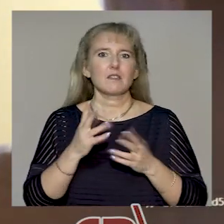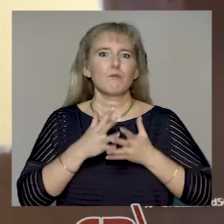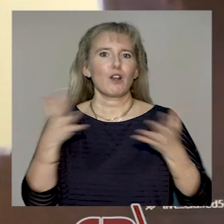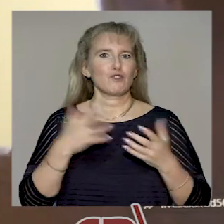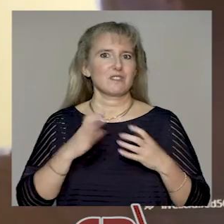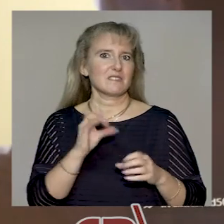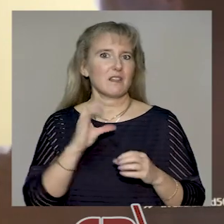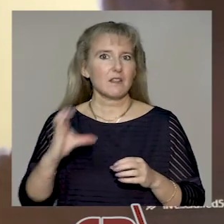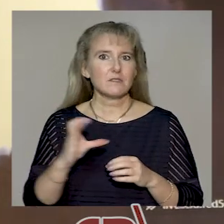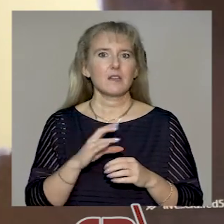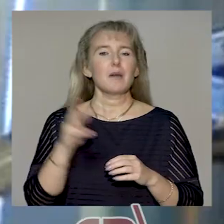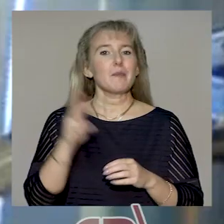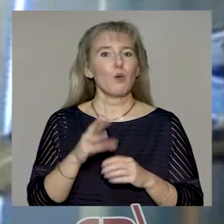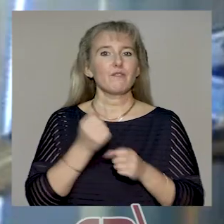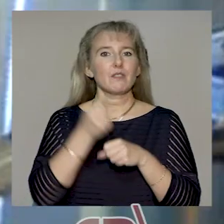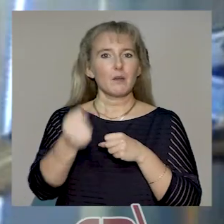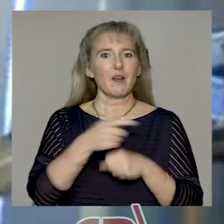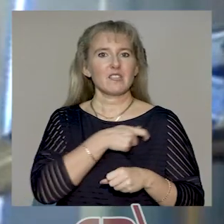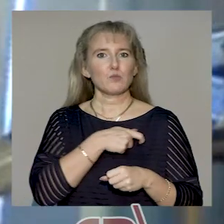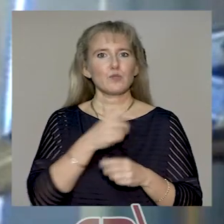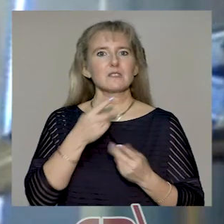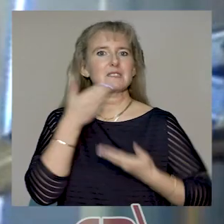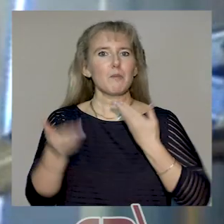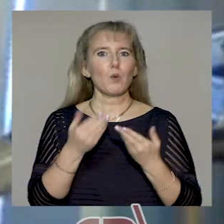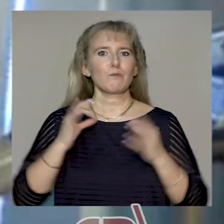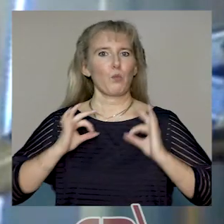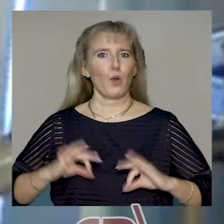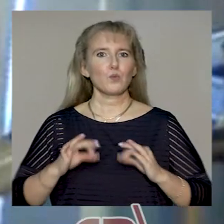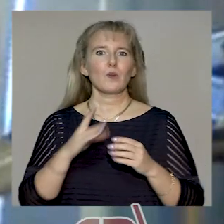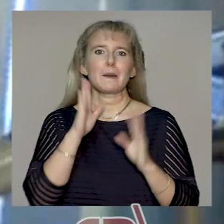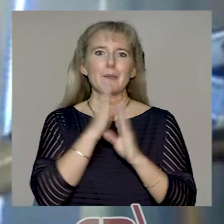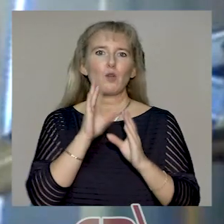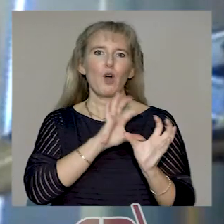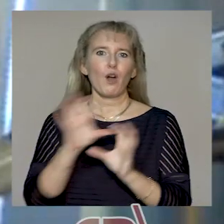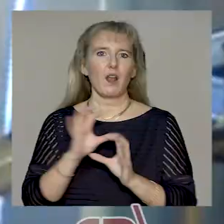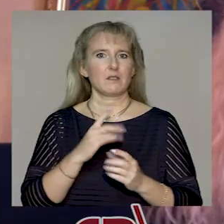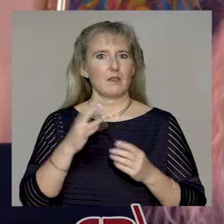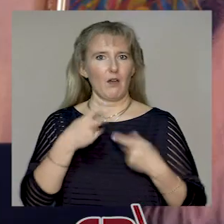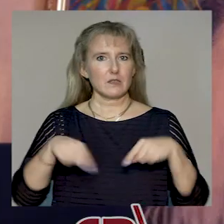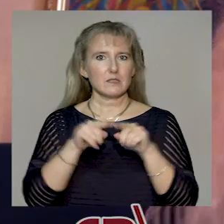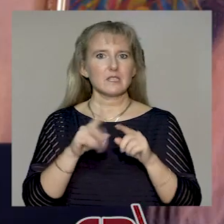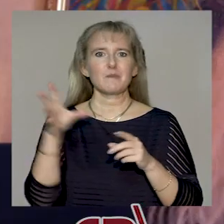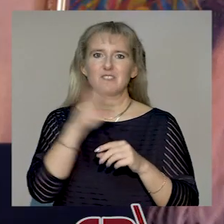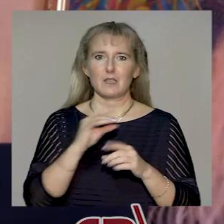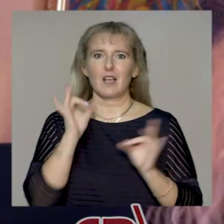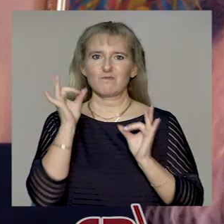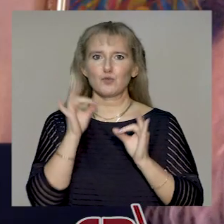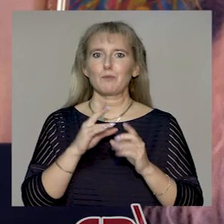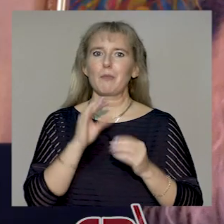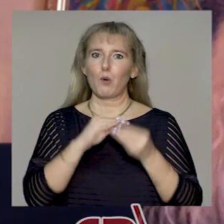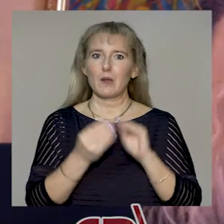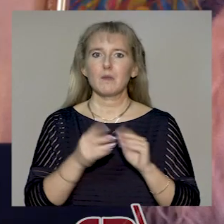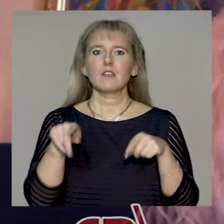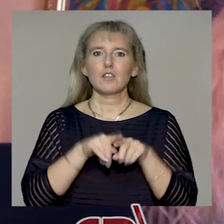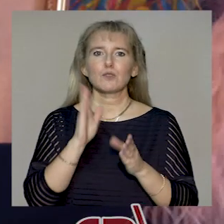это колоссальный стресс. Сергей Миронов направит депутатские запросы в прокуратуру и в природоохранные органы по всем озвученным проблемам,